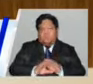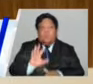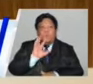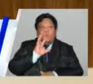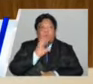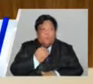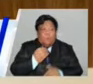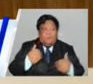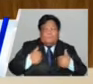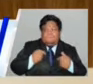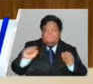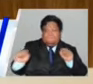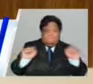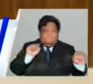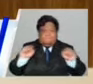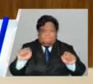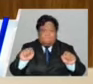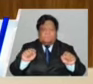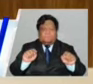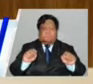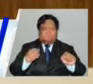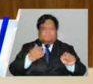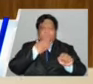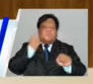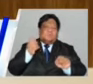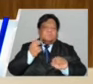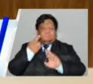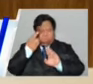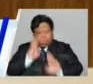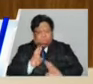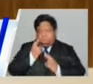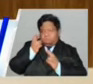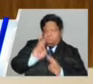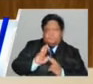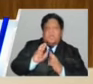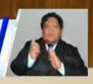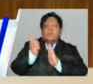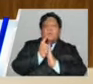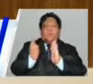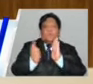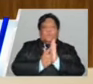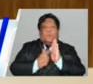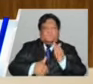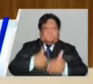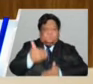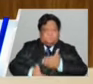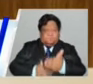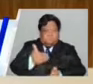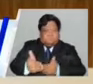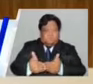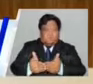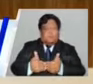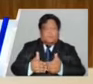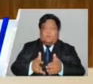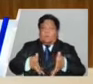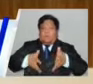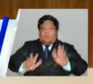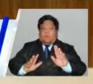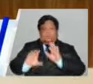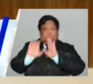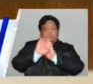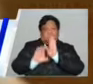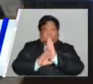the legal proceedings and allow the constitutionally prescribed process to take